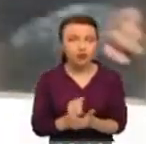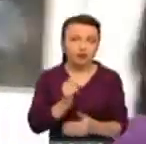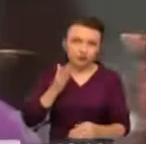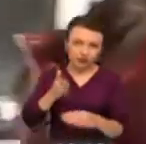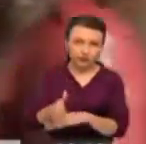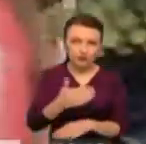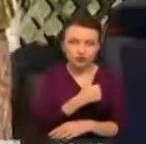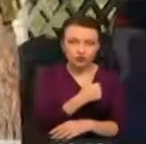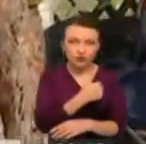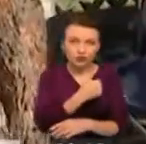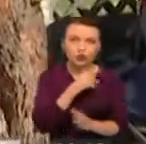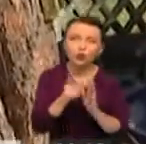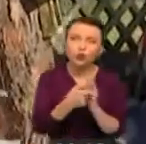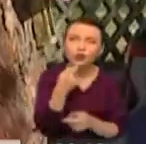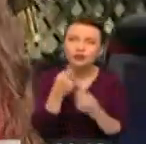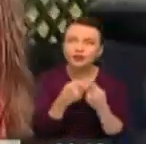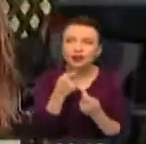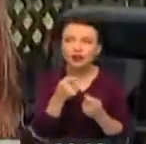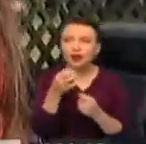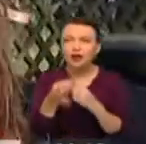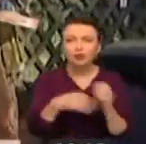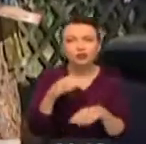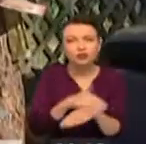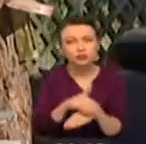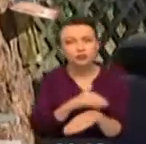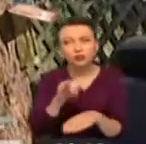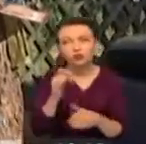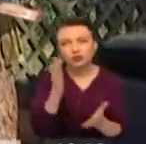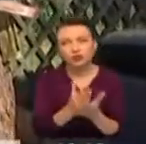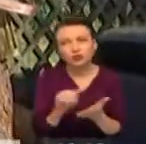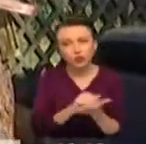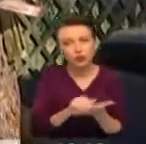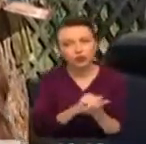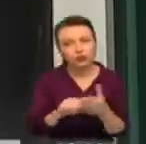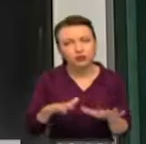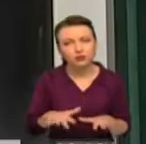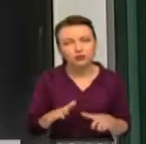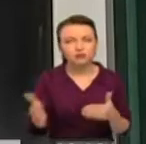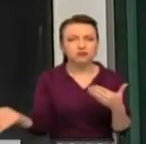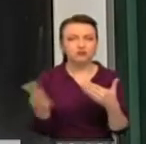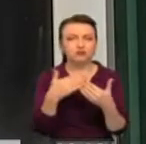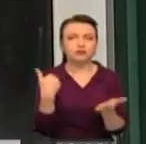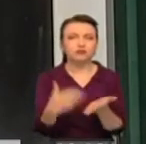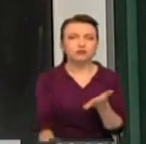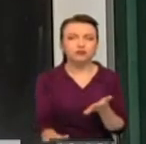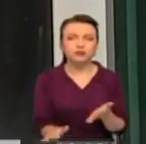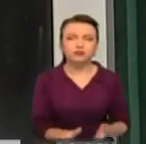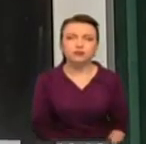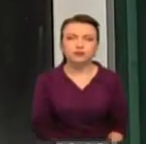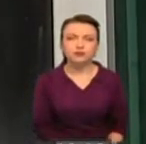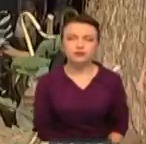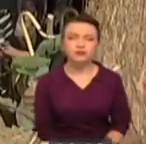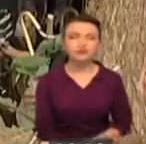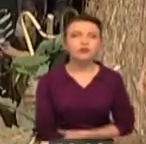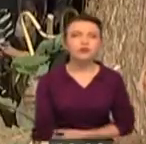до нього, аби дізнатися деталі. А підкажіть, будь ласка, а у вас, може, документи якісь є на місці? Однак спілкуватися він відмовляється,